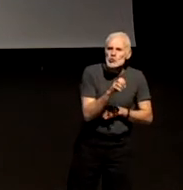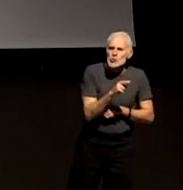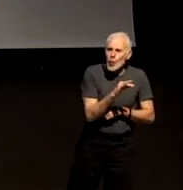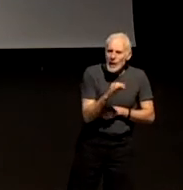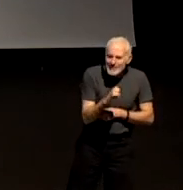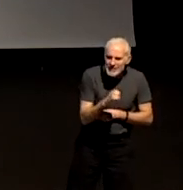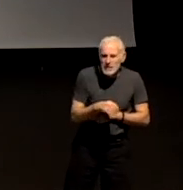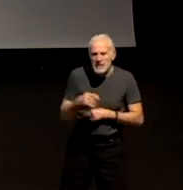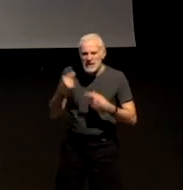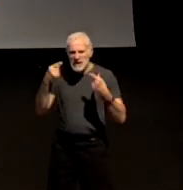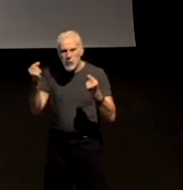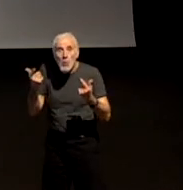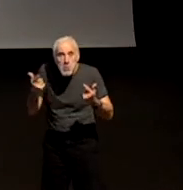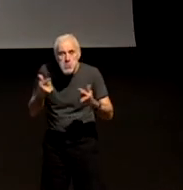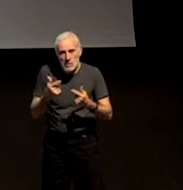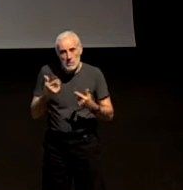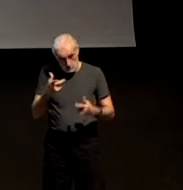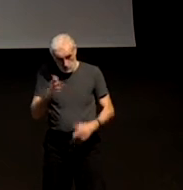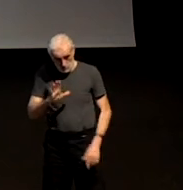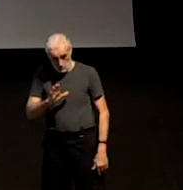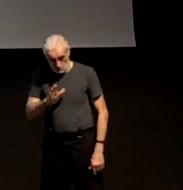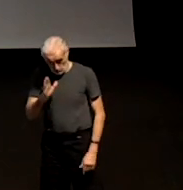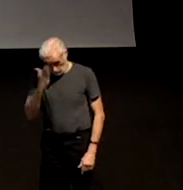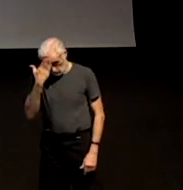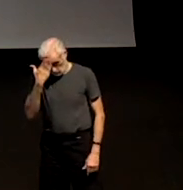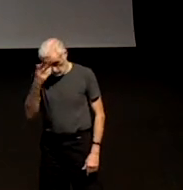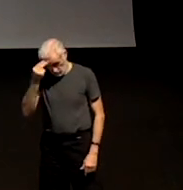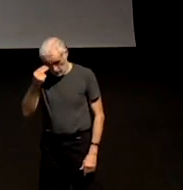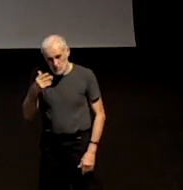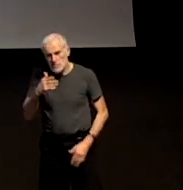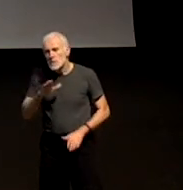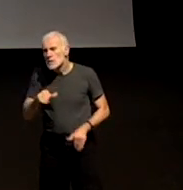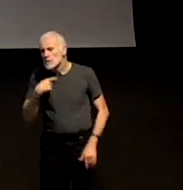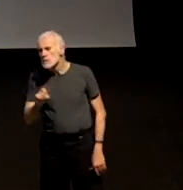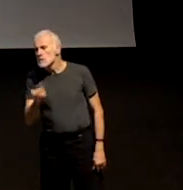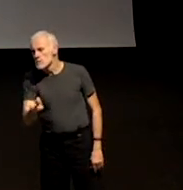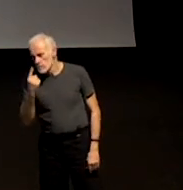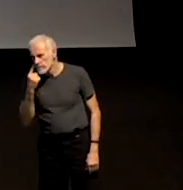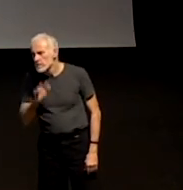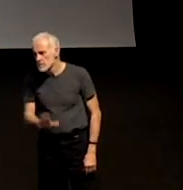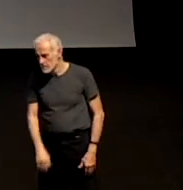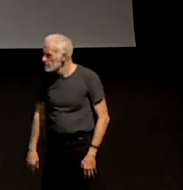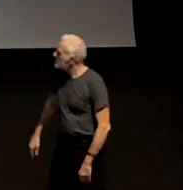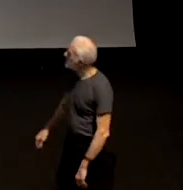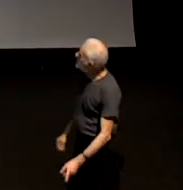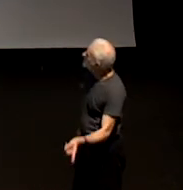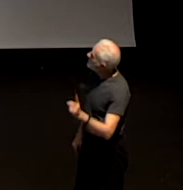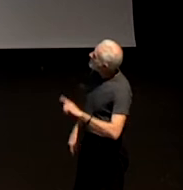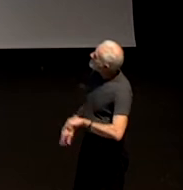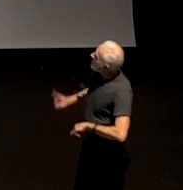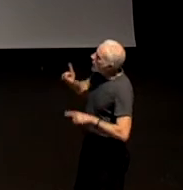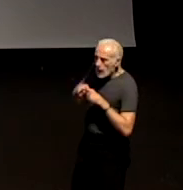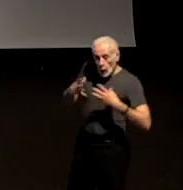interrogerait dans les caractéristiques particulières aussi vous avez le plumage le plumage des nocturnes